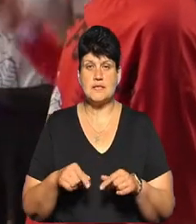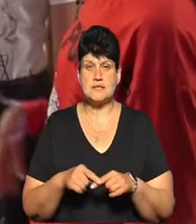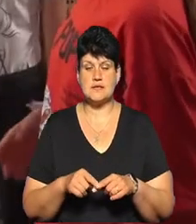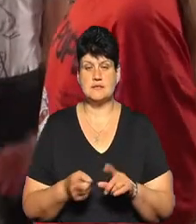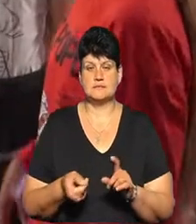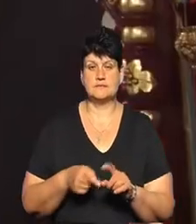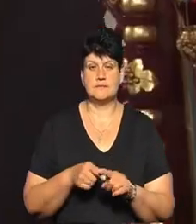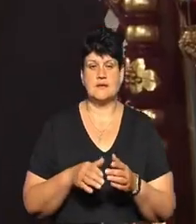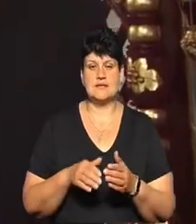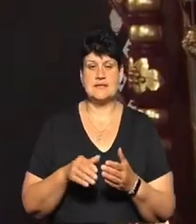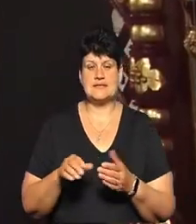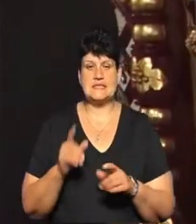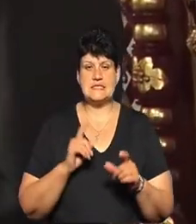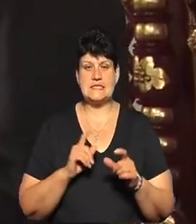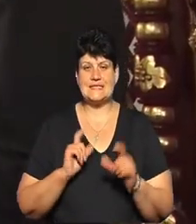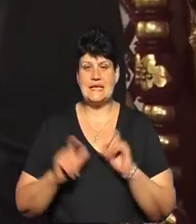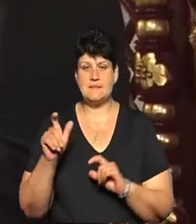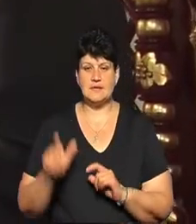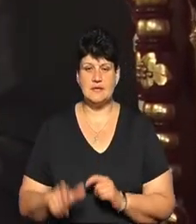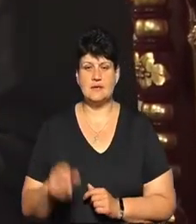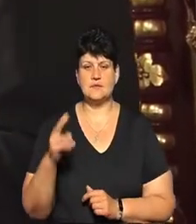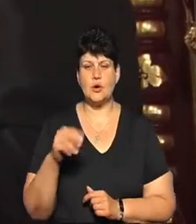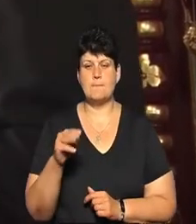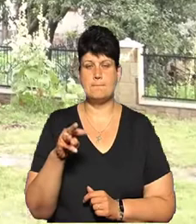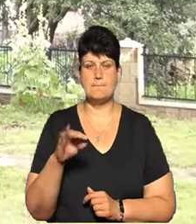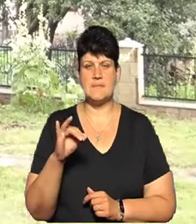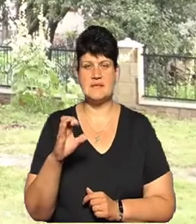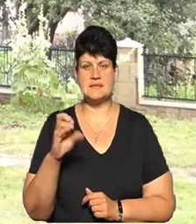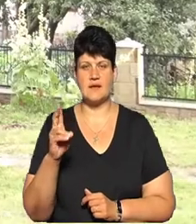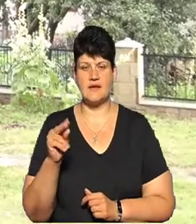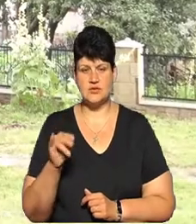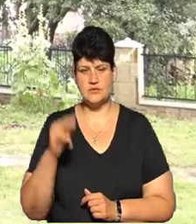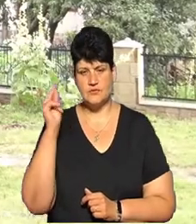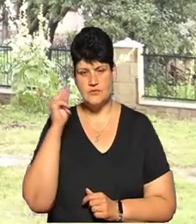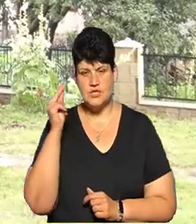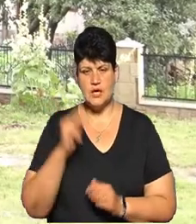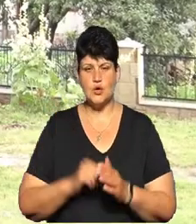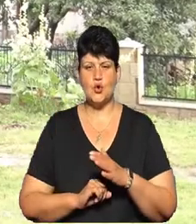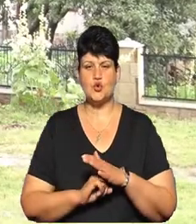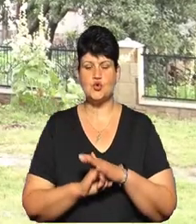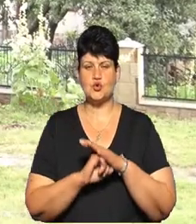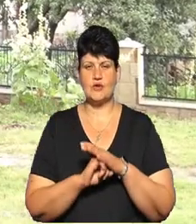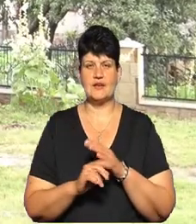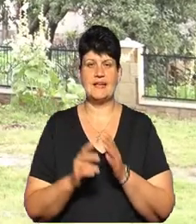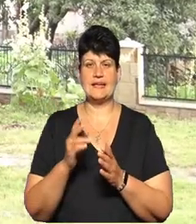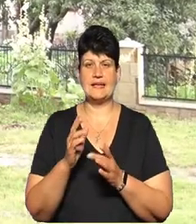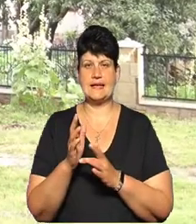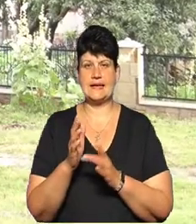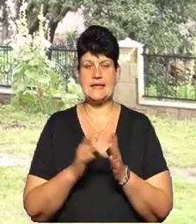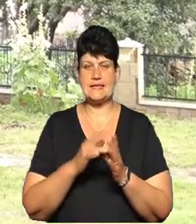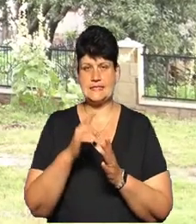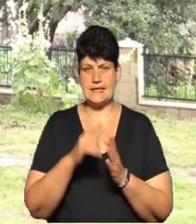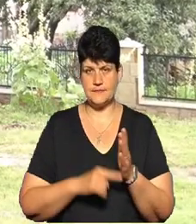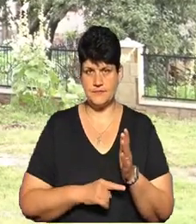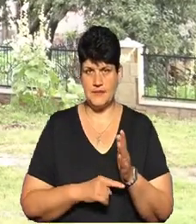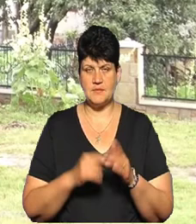Міськевич. Разом з дітьми він відвідує богослужіння та вивчає основи християнської релігії. Після молитви ми ще півгодини, годину